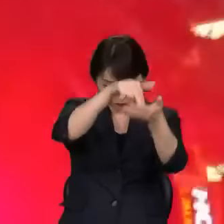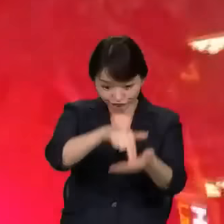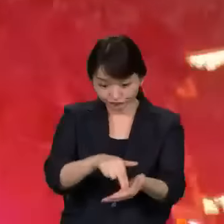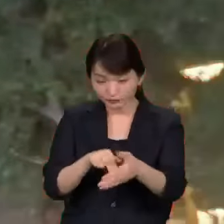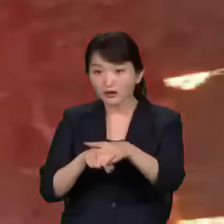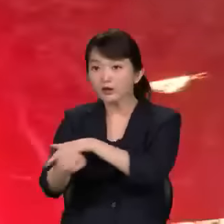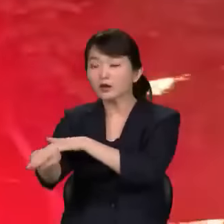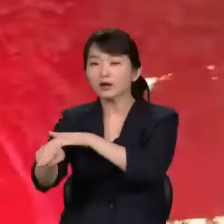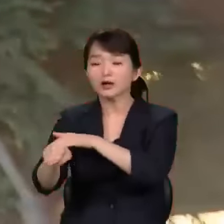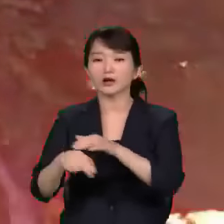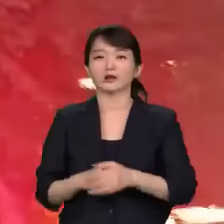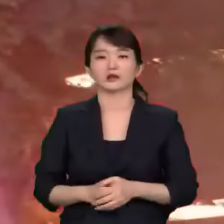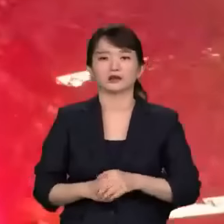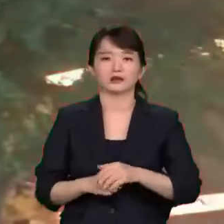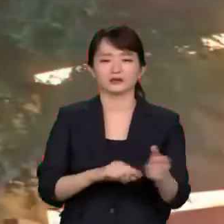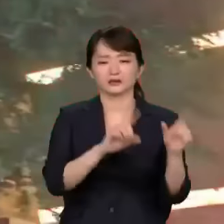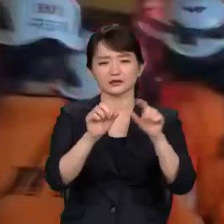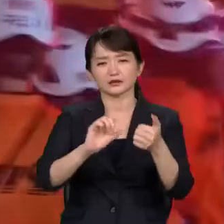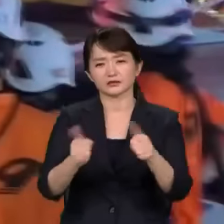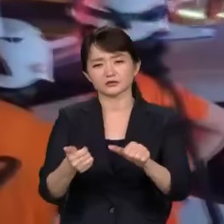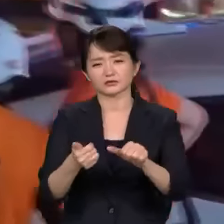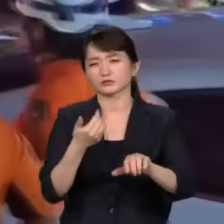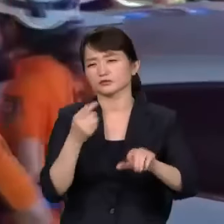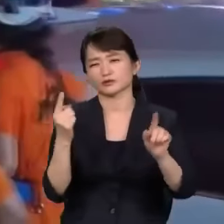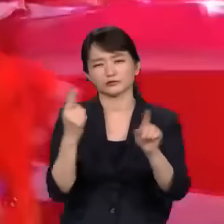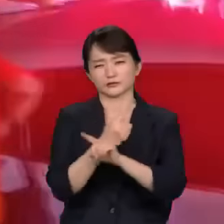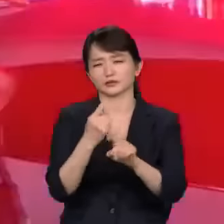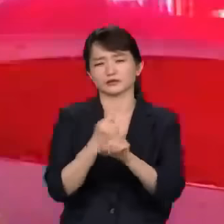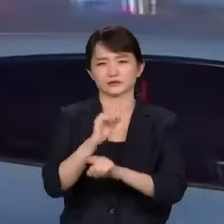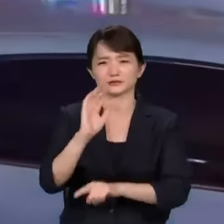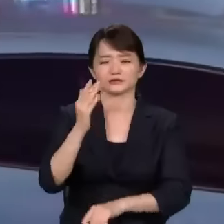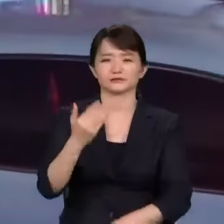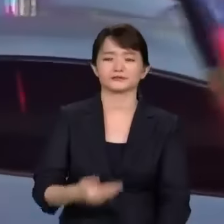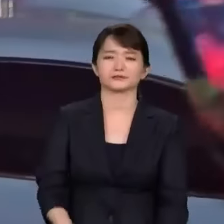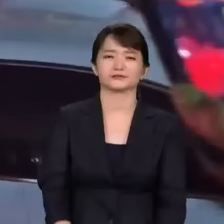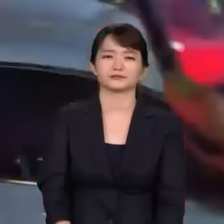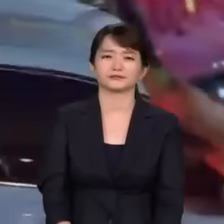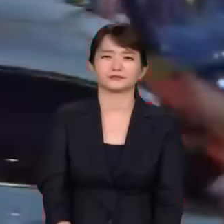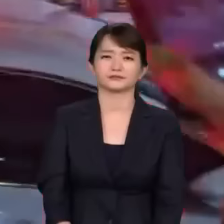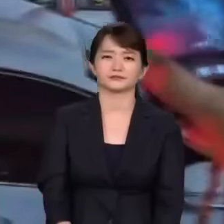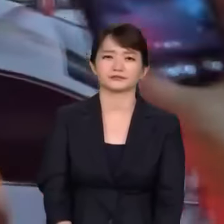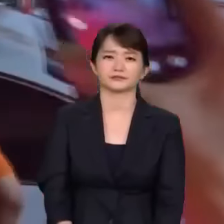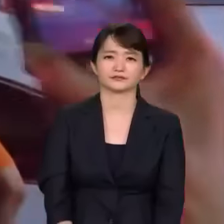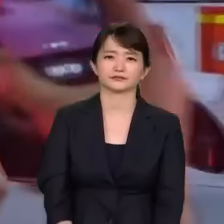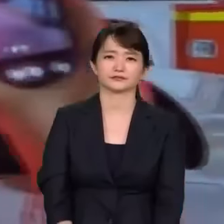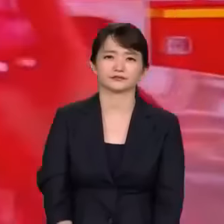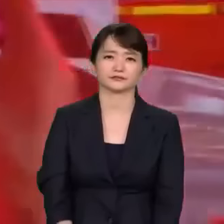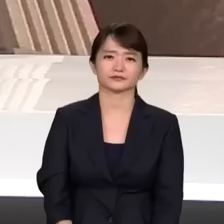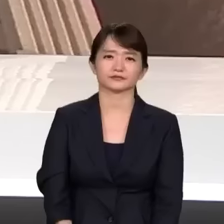간발의 차이로 삶과 죽음은 갈렸습니다. JTBC 오원석입니다.